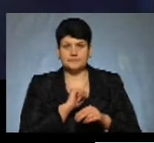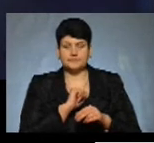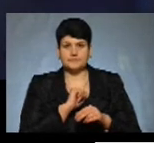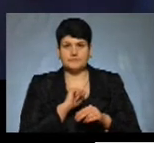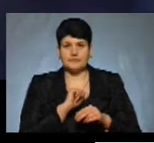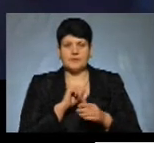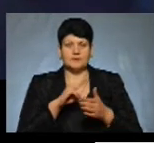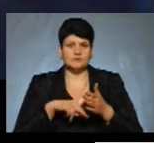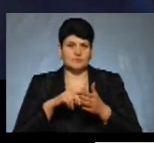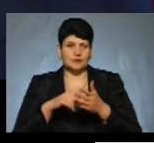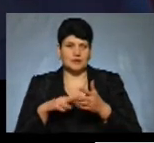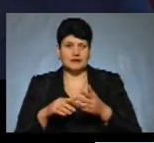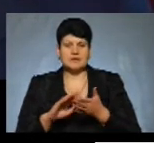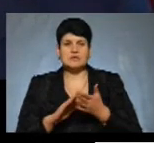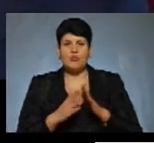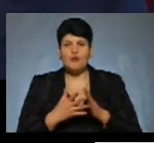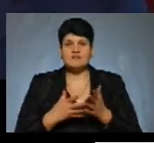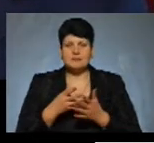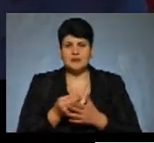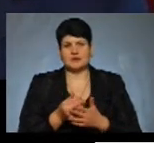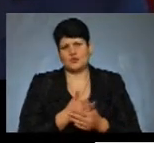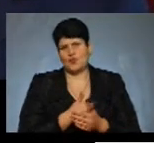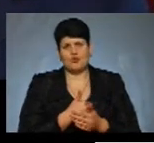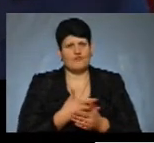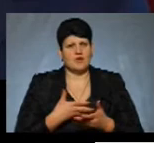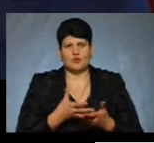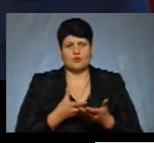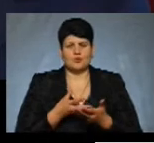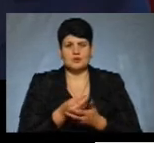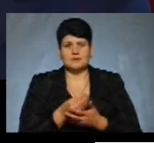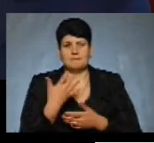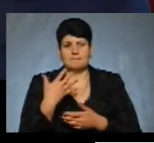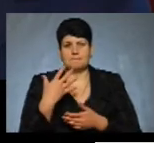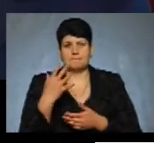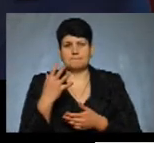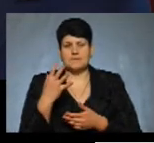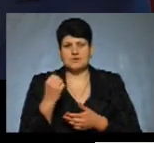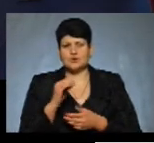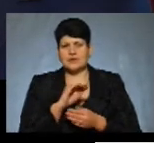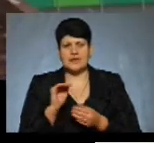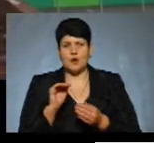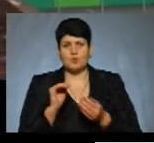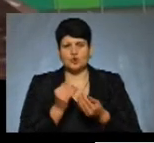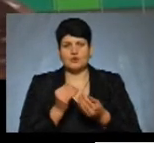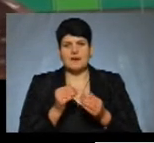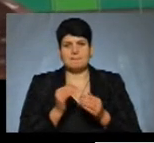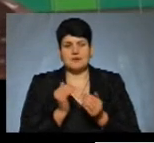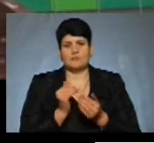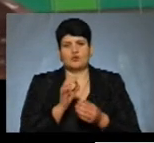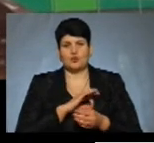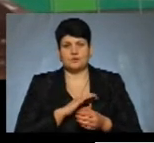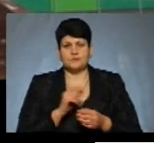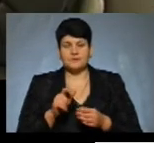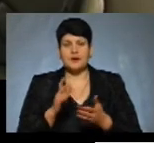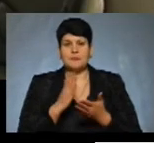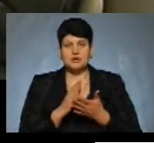відповідних санкцій за умови сплати добровільних коштів в розмірі 500 неоподаткованого мінімуму доходів громадян. Маючи документ